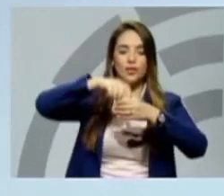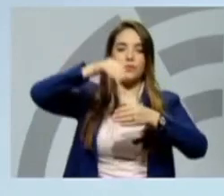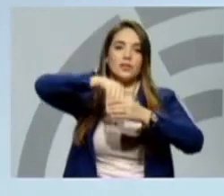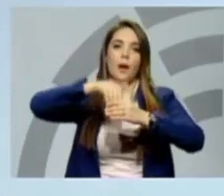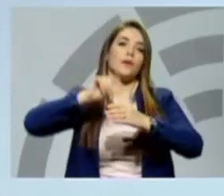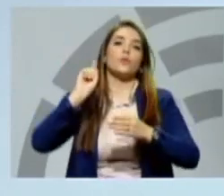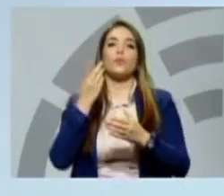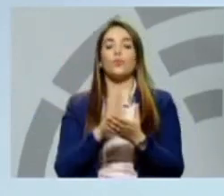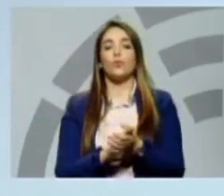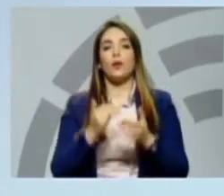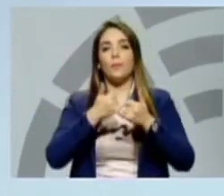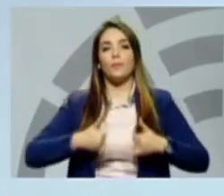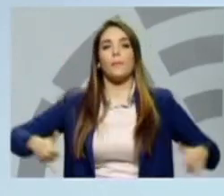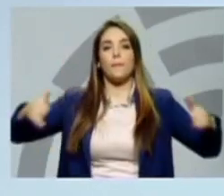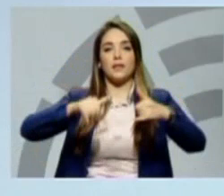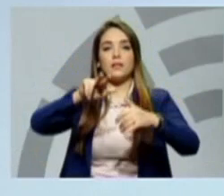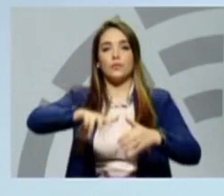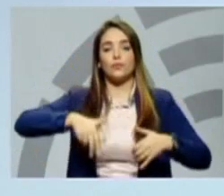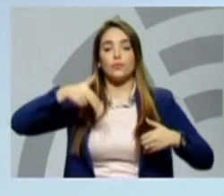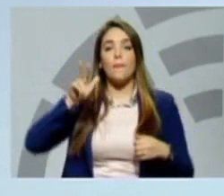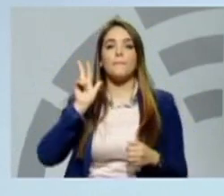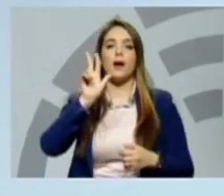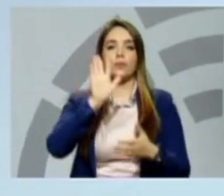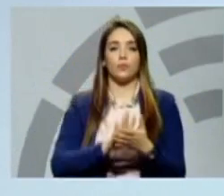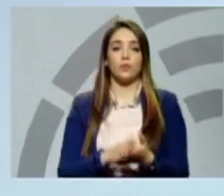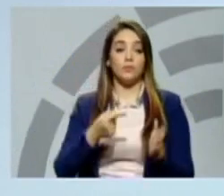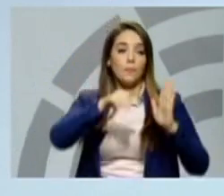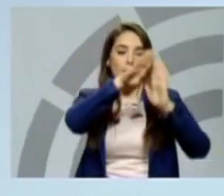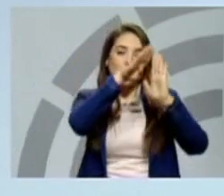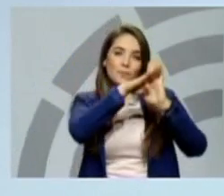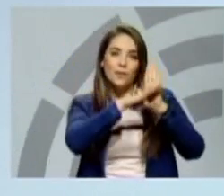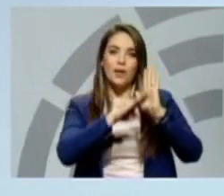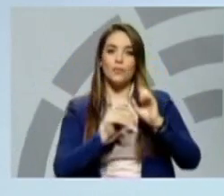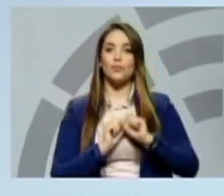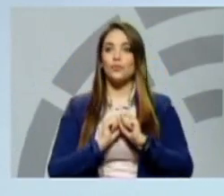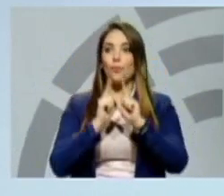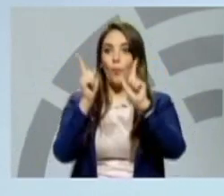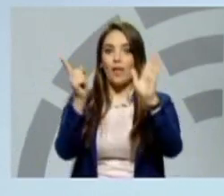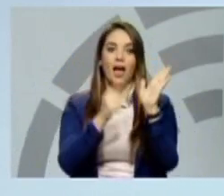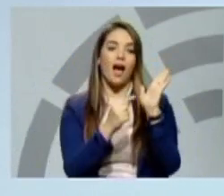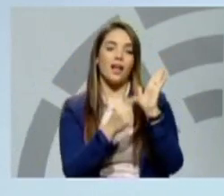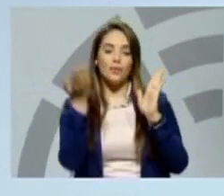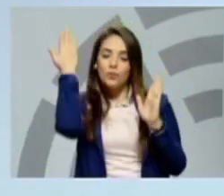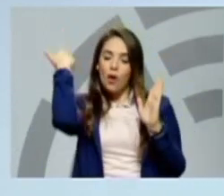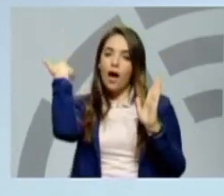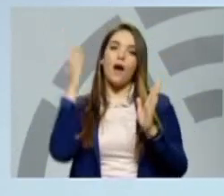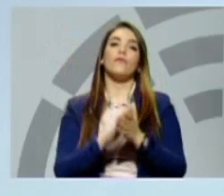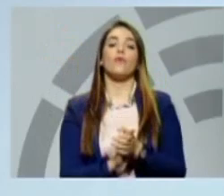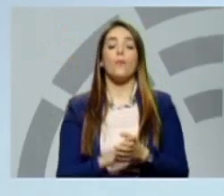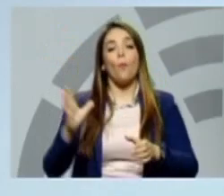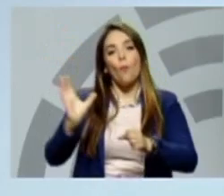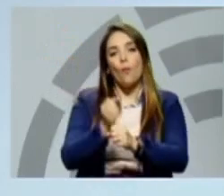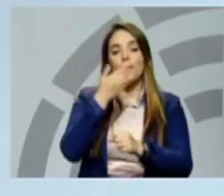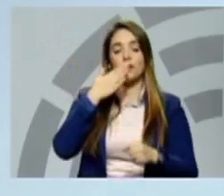التشريعيه على دائره التحرير باردو عرضت عليكم برنامج اللي نال رضاكم وتحصلت على المرتبه الاولى وعلى اكبر